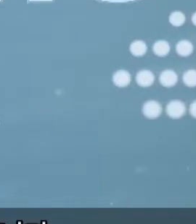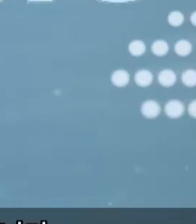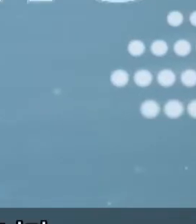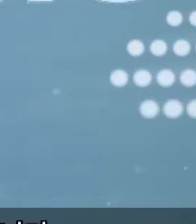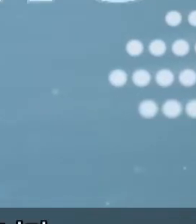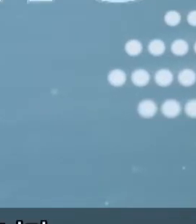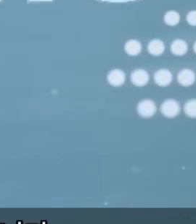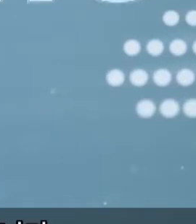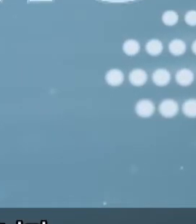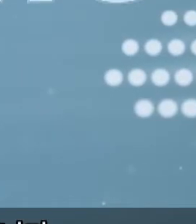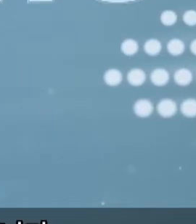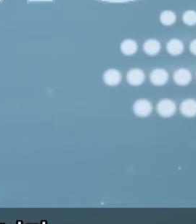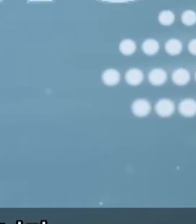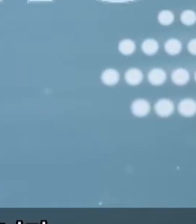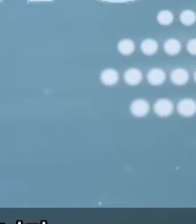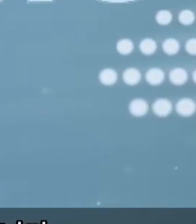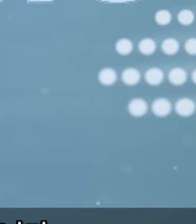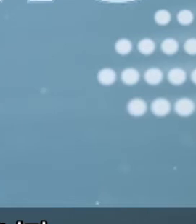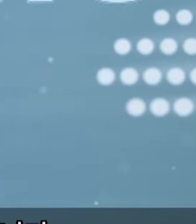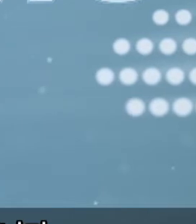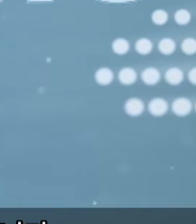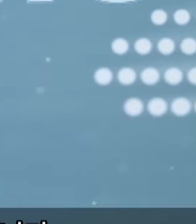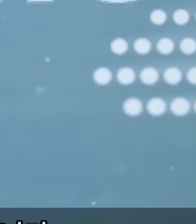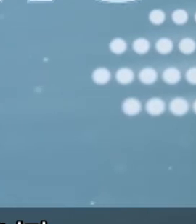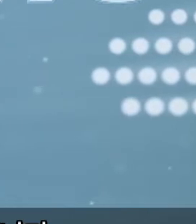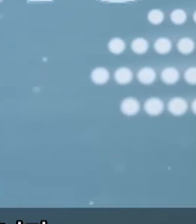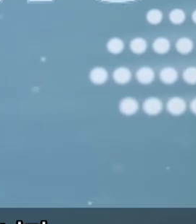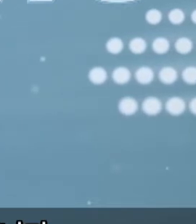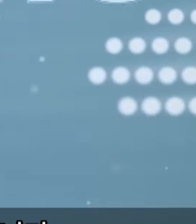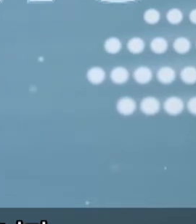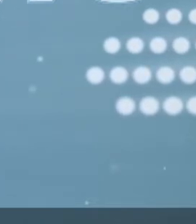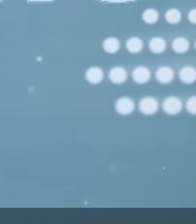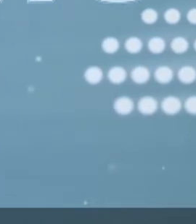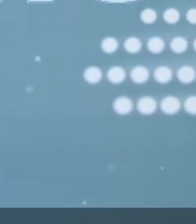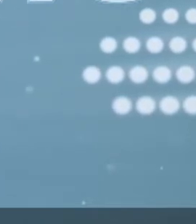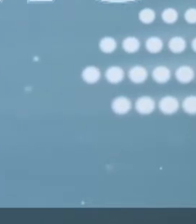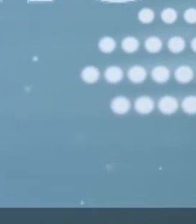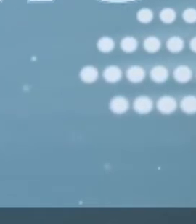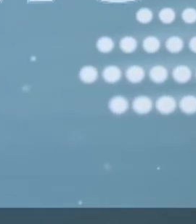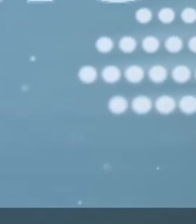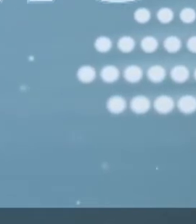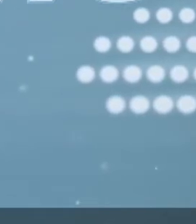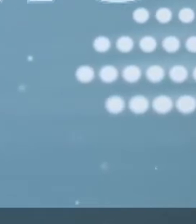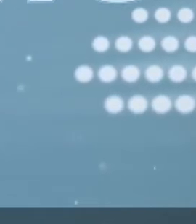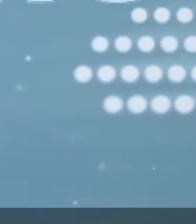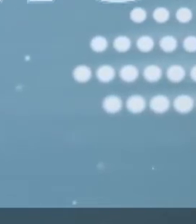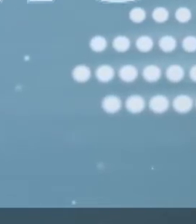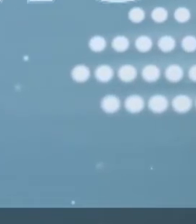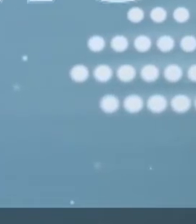생활 방역 수칙 준수를 다시 한번 당부드리며 이상으로 안양 뉴스를 마칩니다. 시청해 주신 여러분